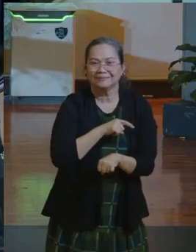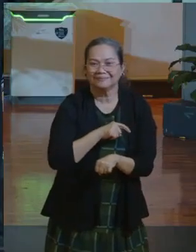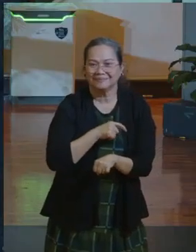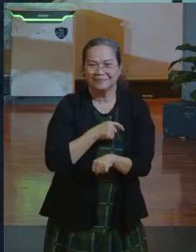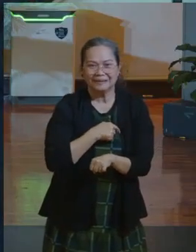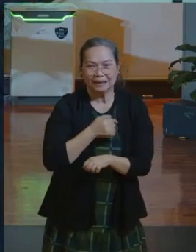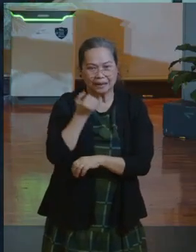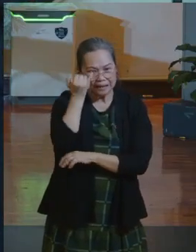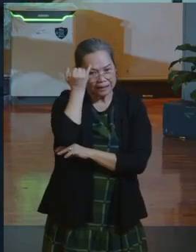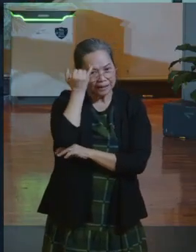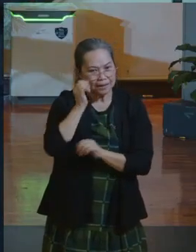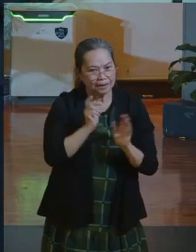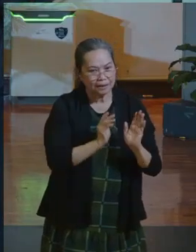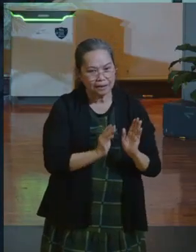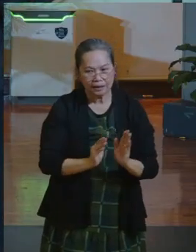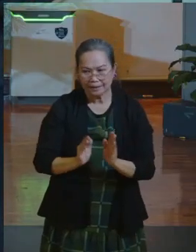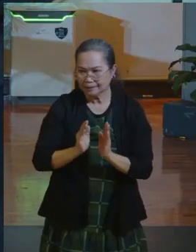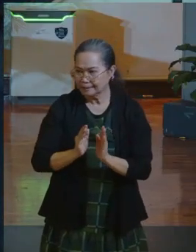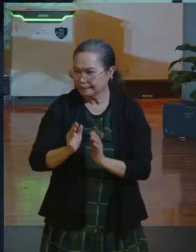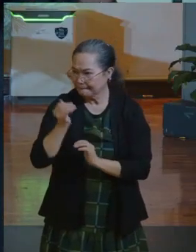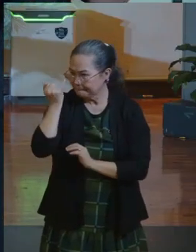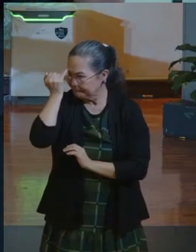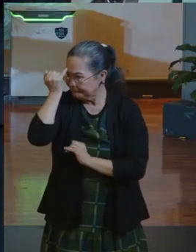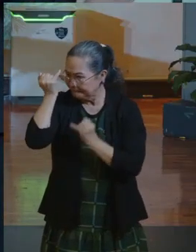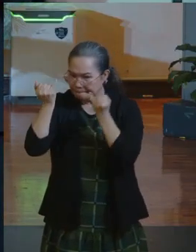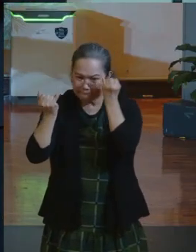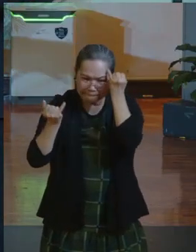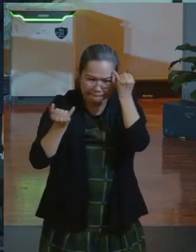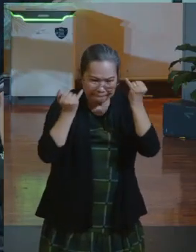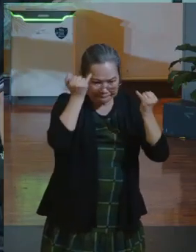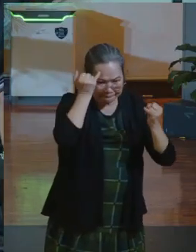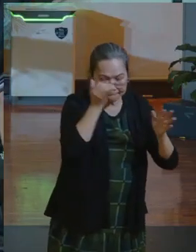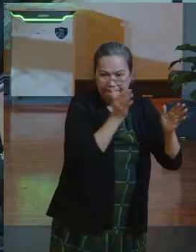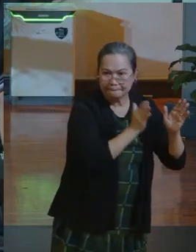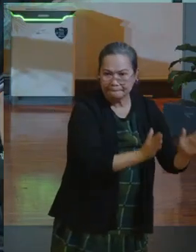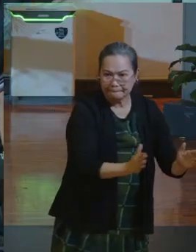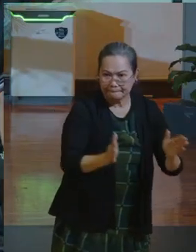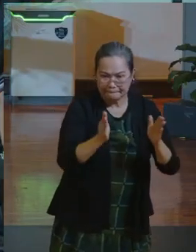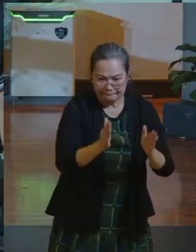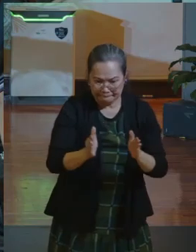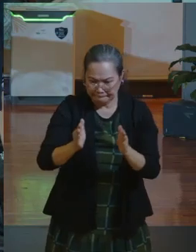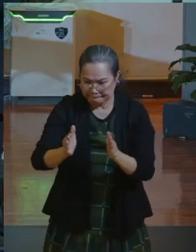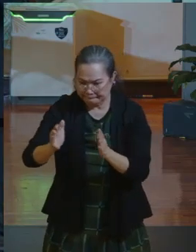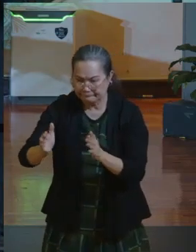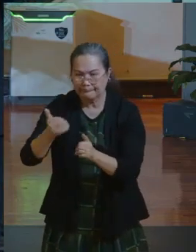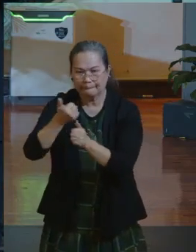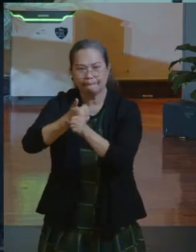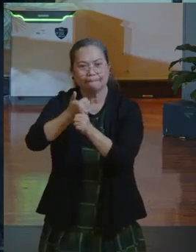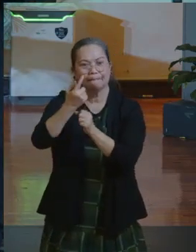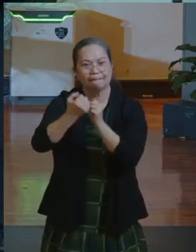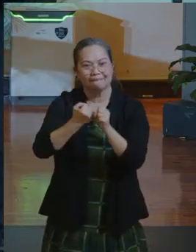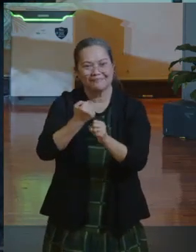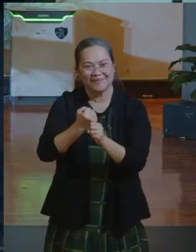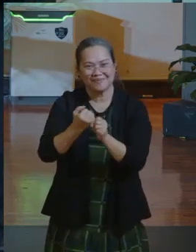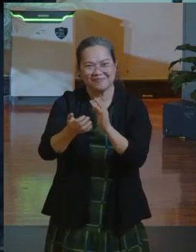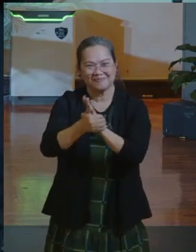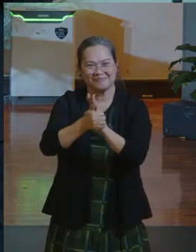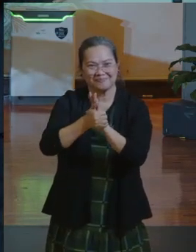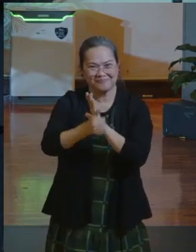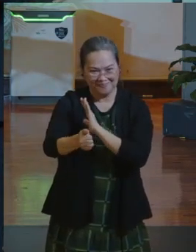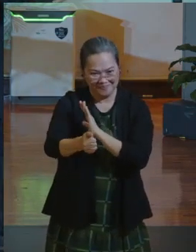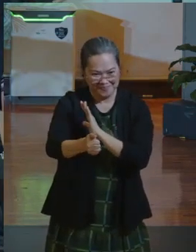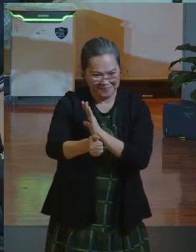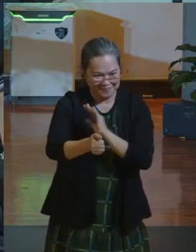strategic planning, taon-taon. No? So, yung mga bihasa sa